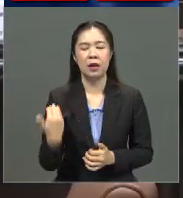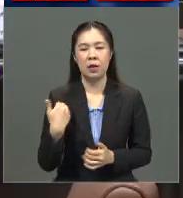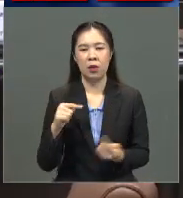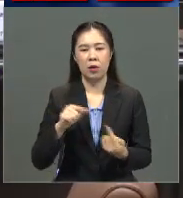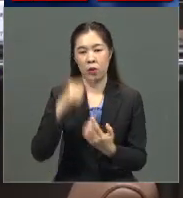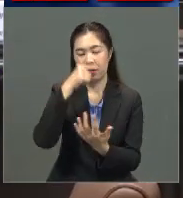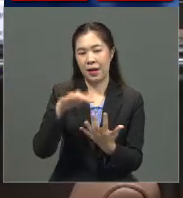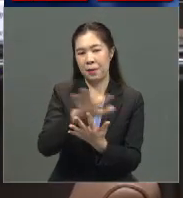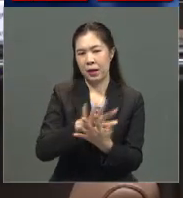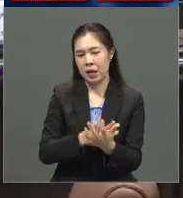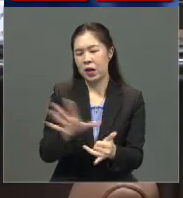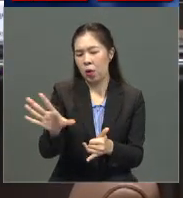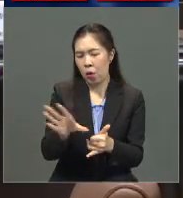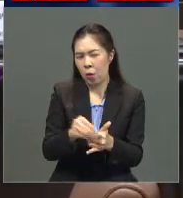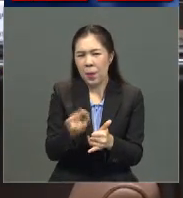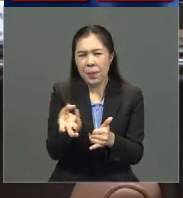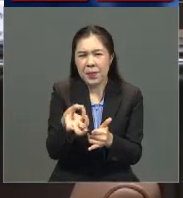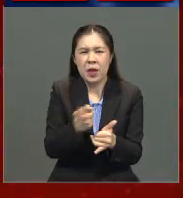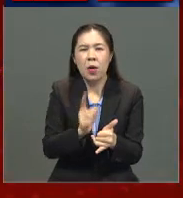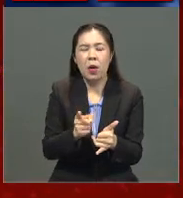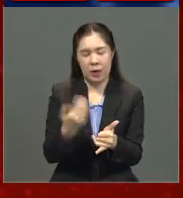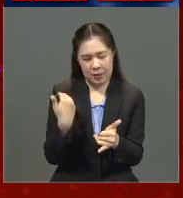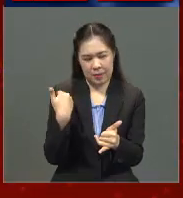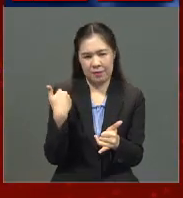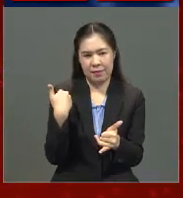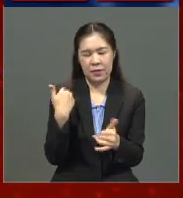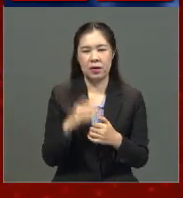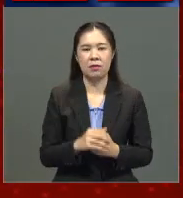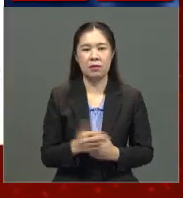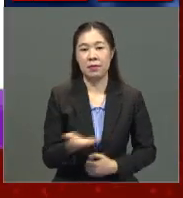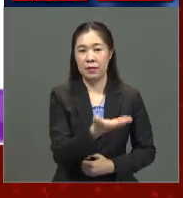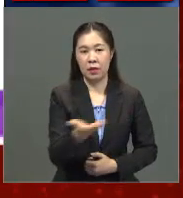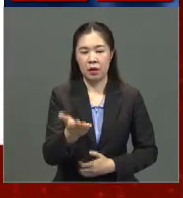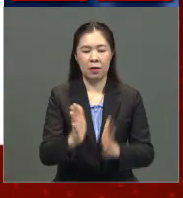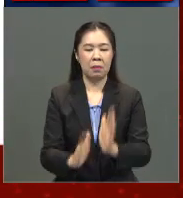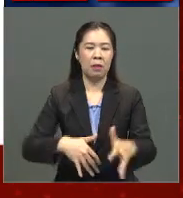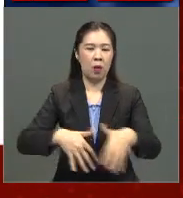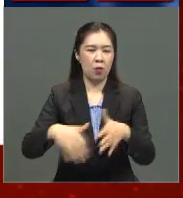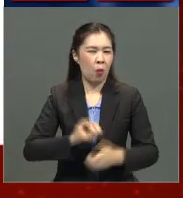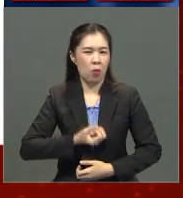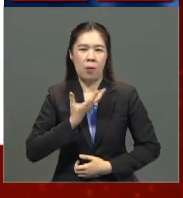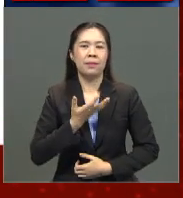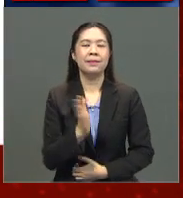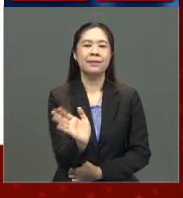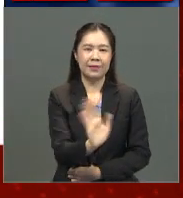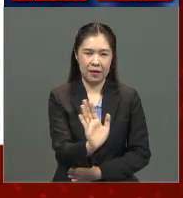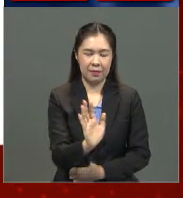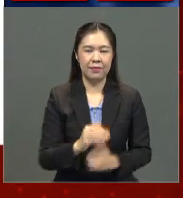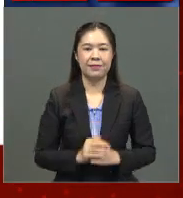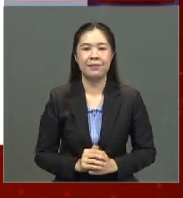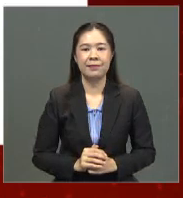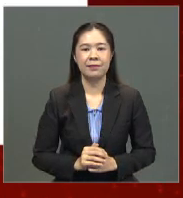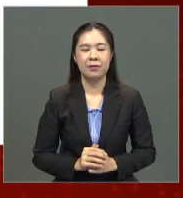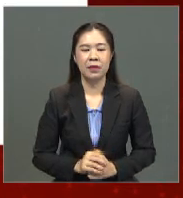เชื้อในไทยในจริงๆแล้วก็ไม่ใช่เรื่องใหม่มีการพบอยู่ประปรายบอกว่าขอย้ายประชาชนนั้นตื่นตระหนกนะครับอีกครั้งกรณี